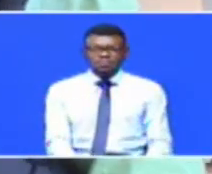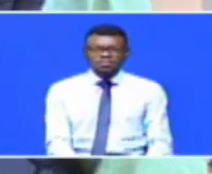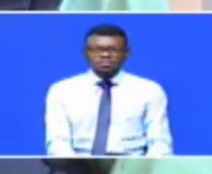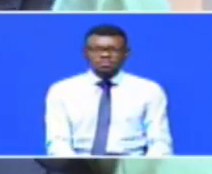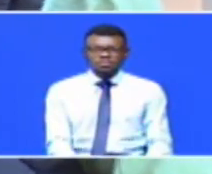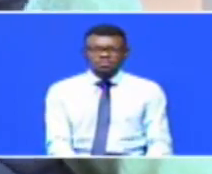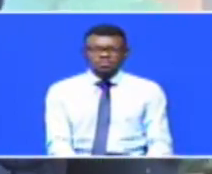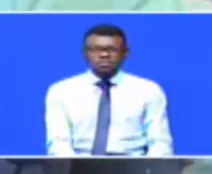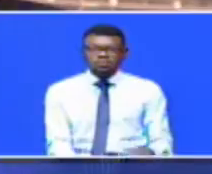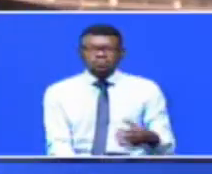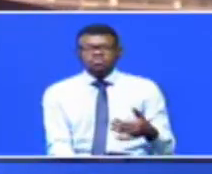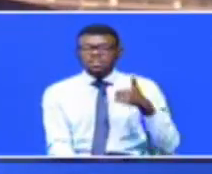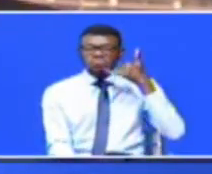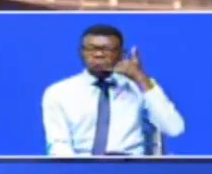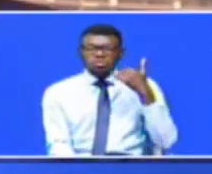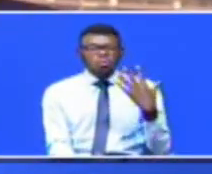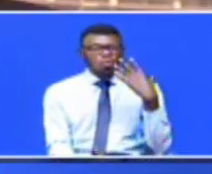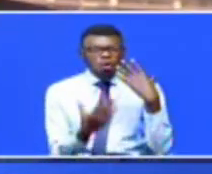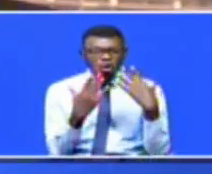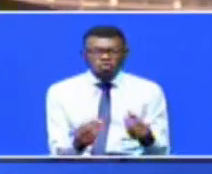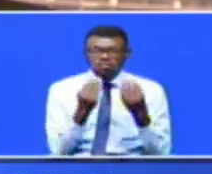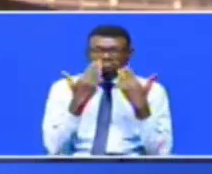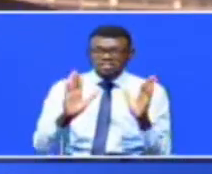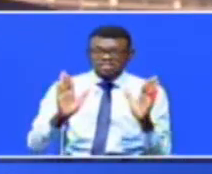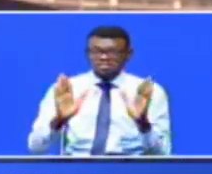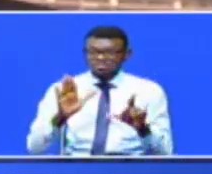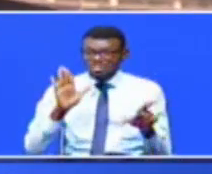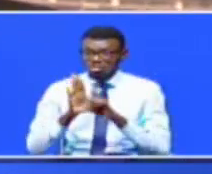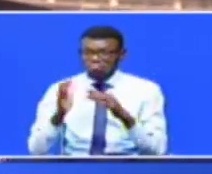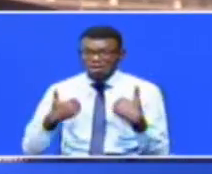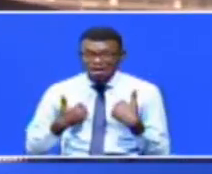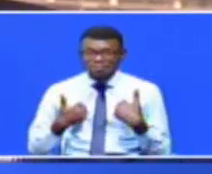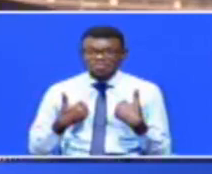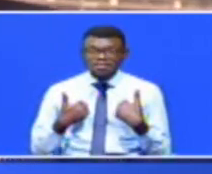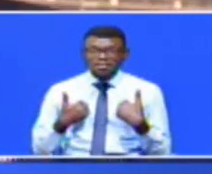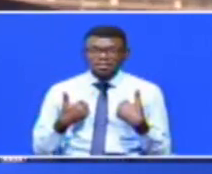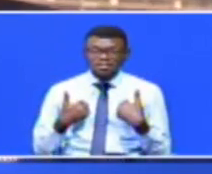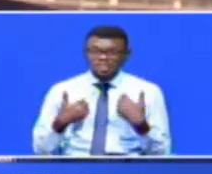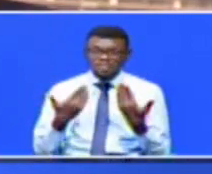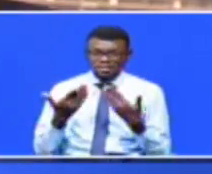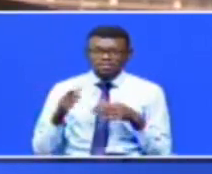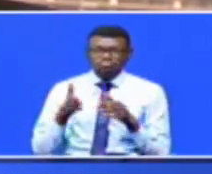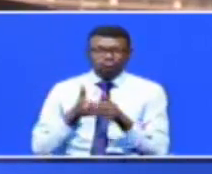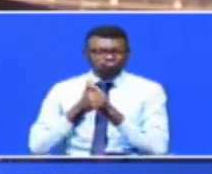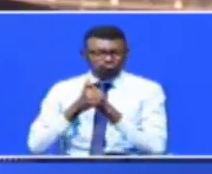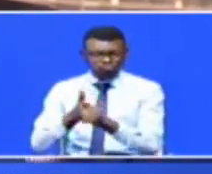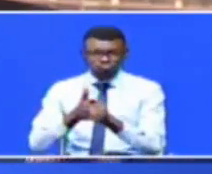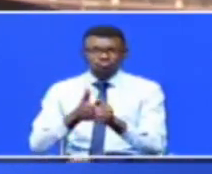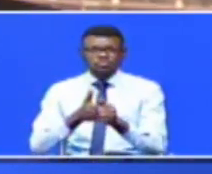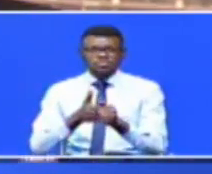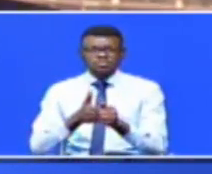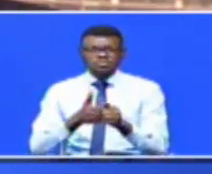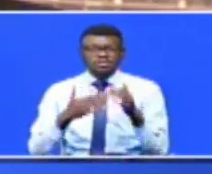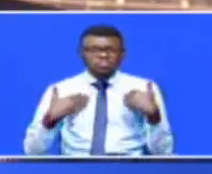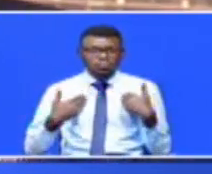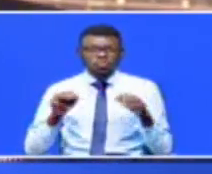Yeah, so amekata simu. Sheria ya State Corporations Act, ambayo yamepeana mwongozo vile ambavyo